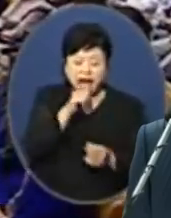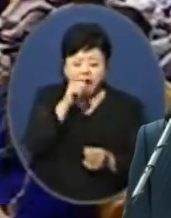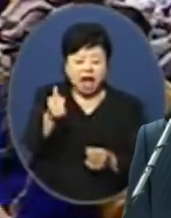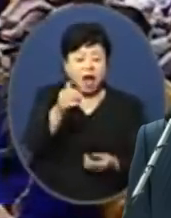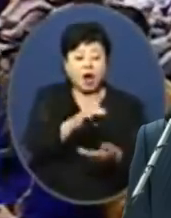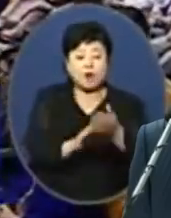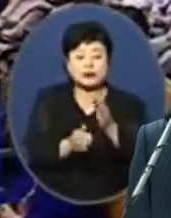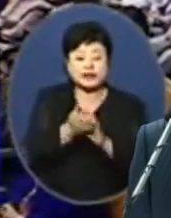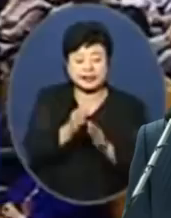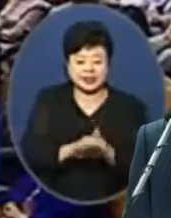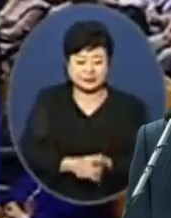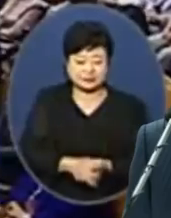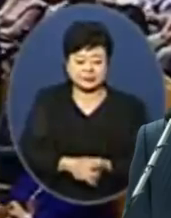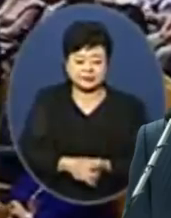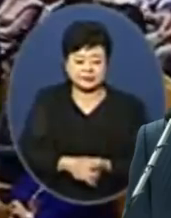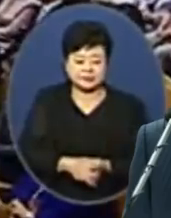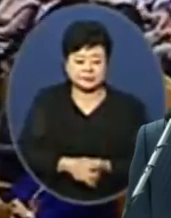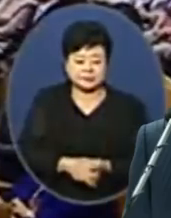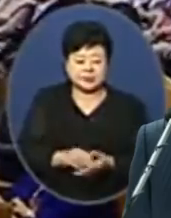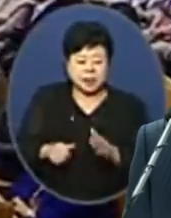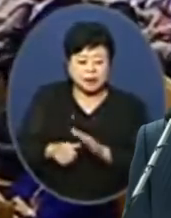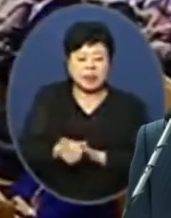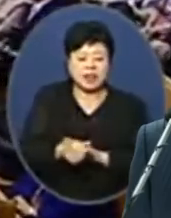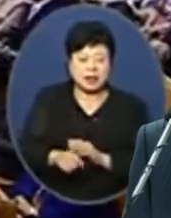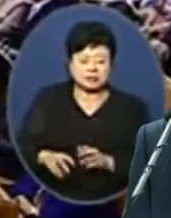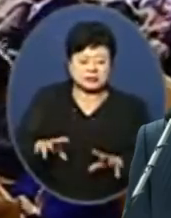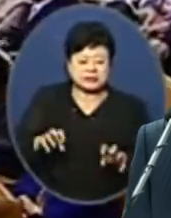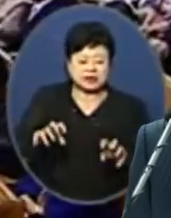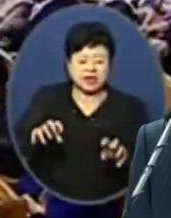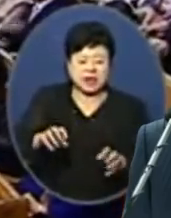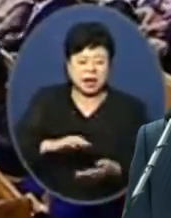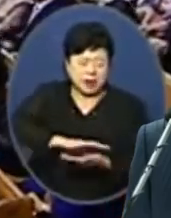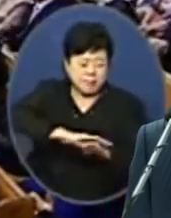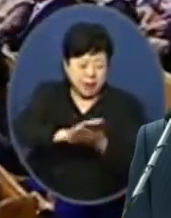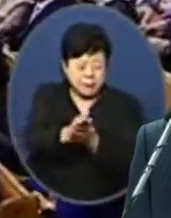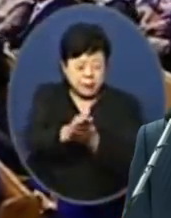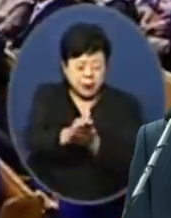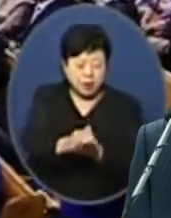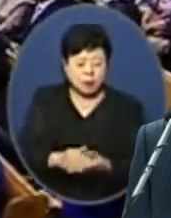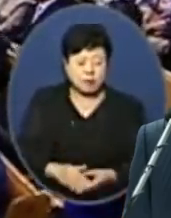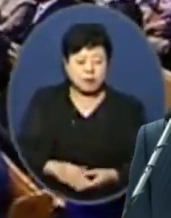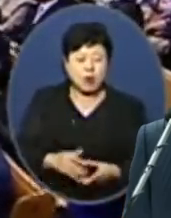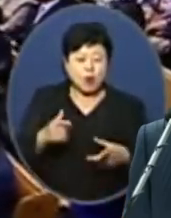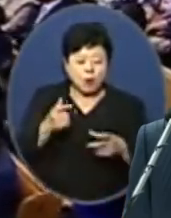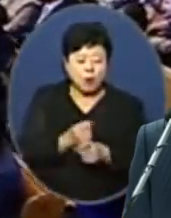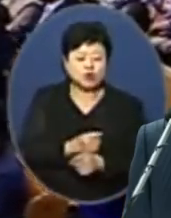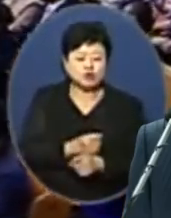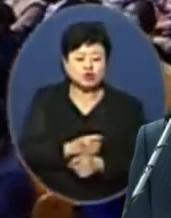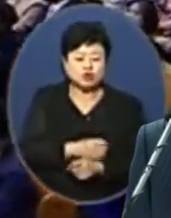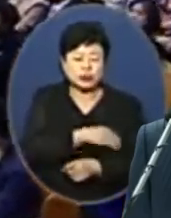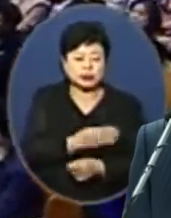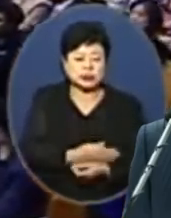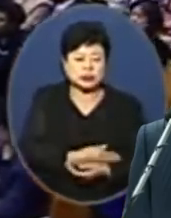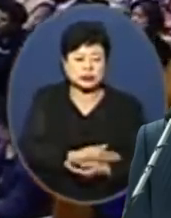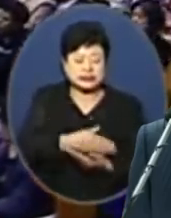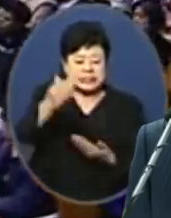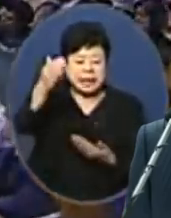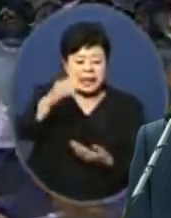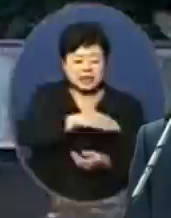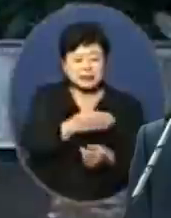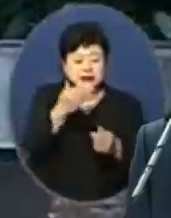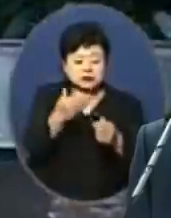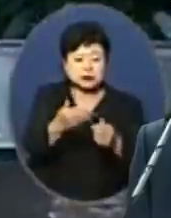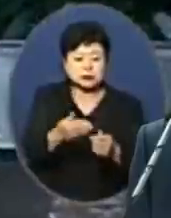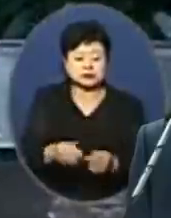결단코 없으리라. 뱀과 전갈을 밟으며 원수의 모든 능력을 제어할 권세를 주었다. 원수는